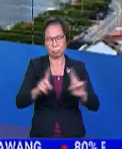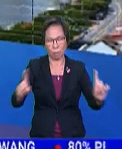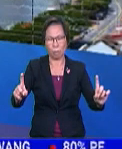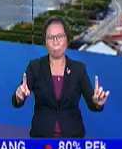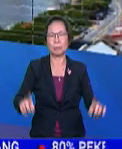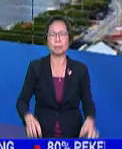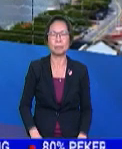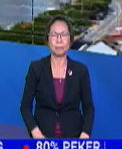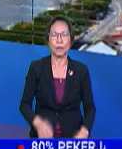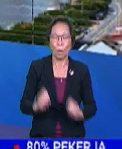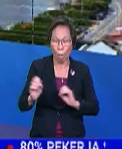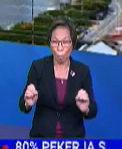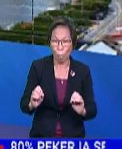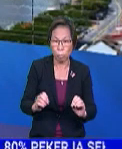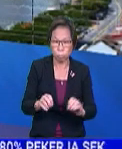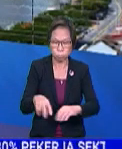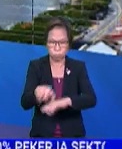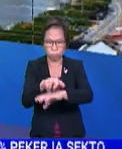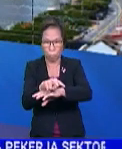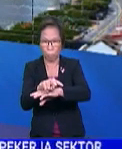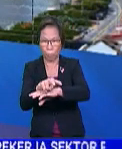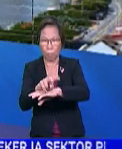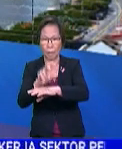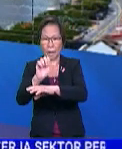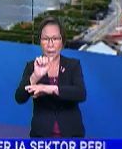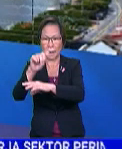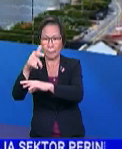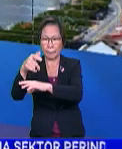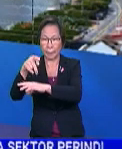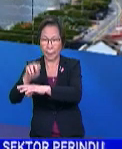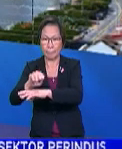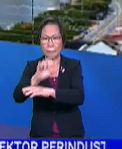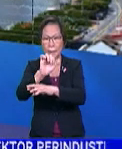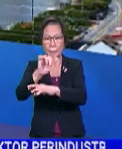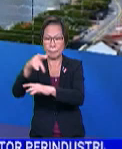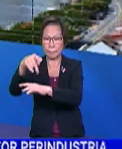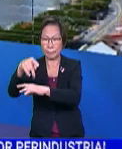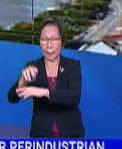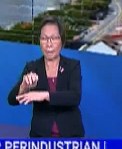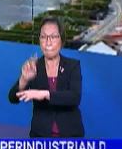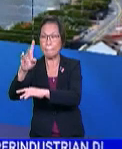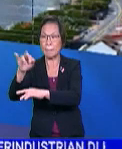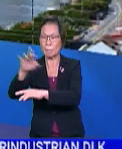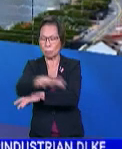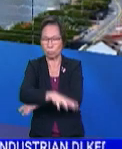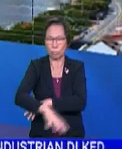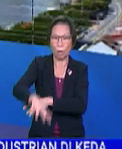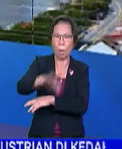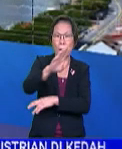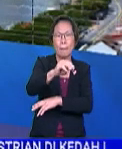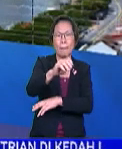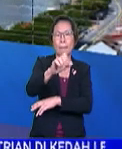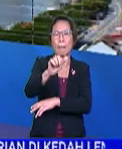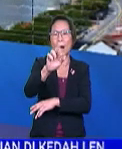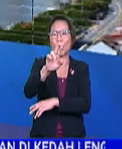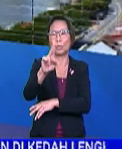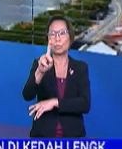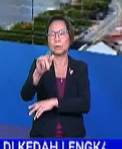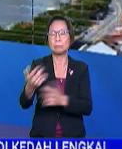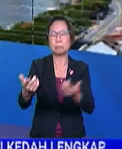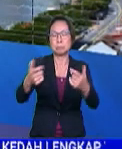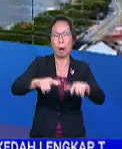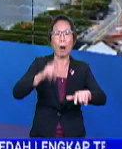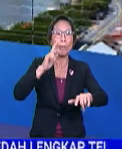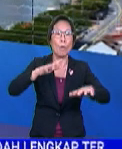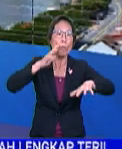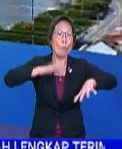Operasi pemantauan berterusan oleh Angkatan Pertahanan Awam Malaysia APM Miri di sekitar daerah Marudi yang terjejas banjir sejak